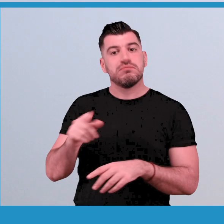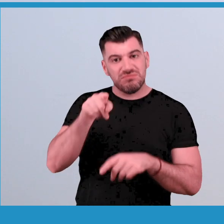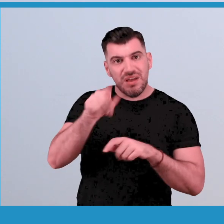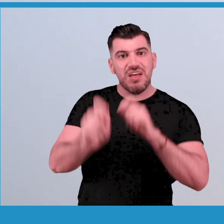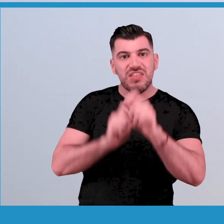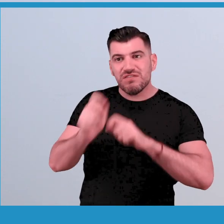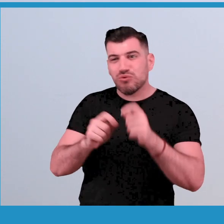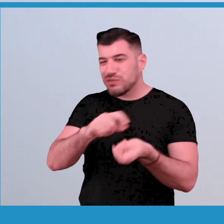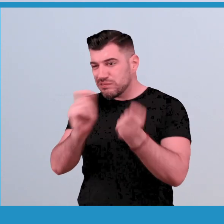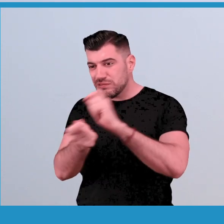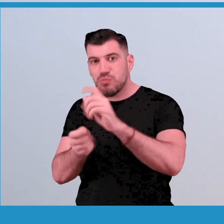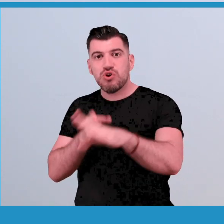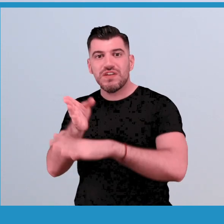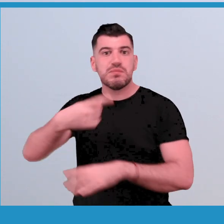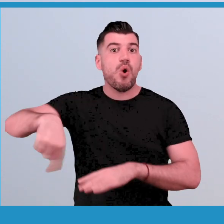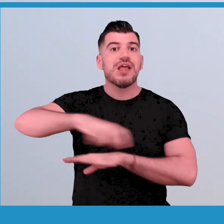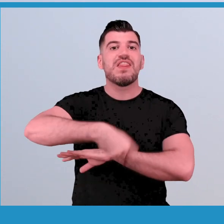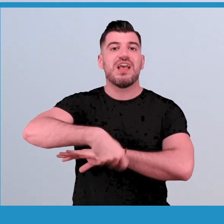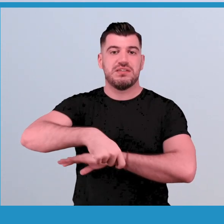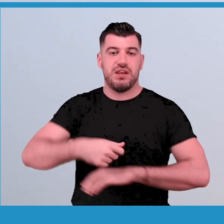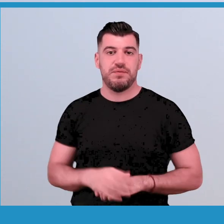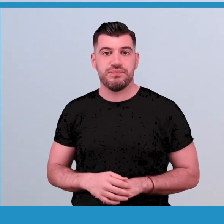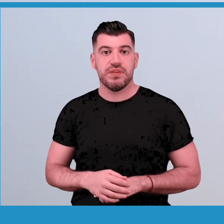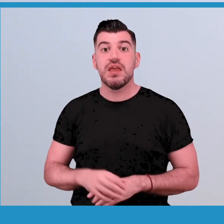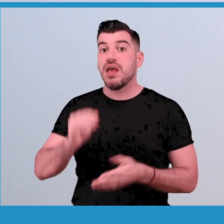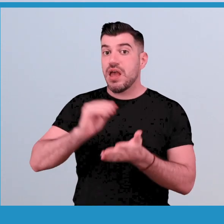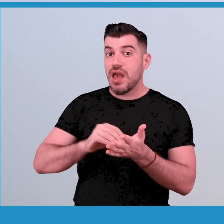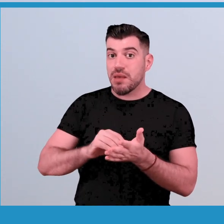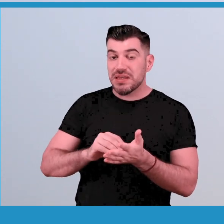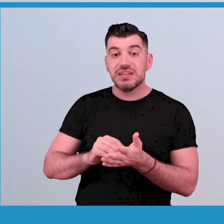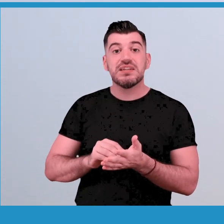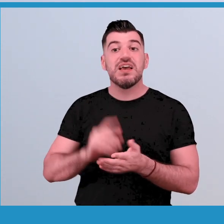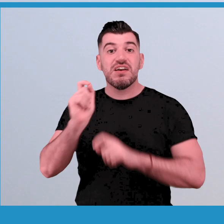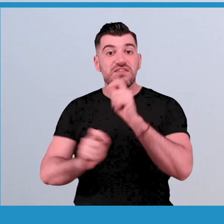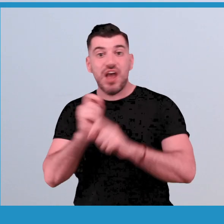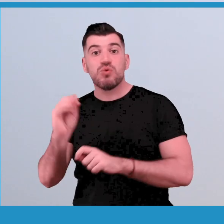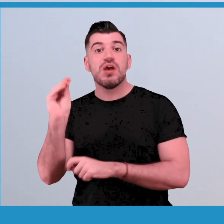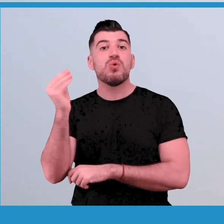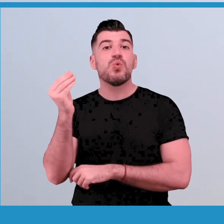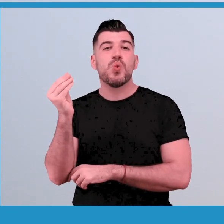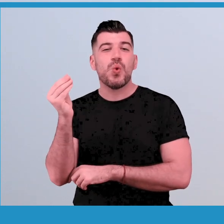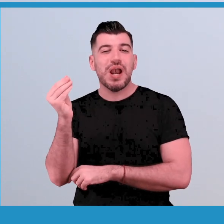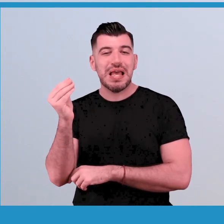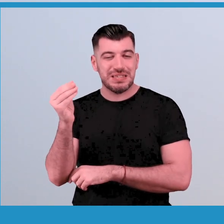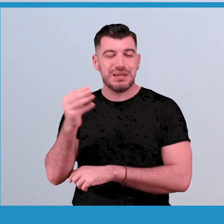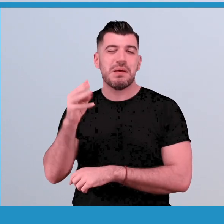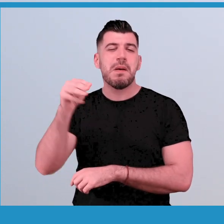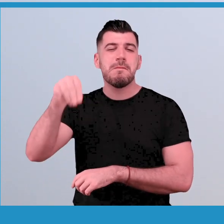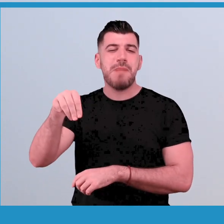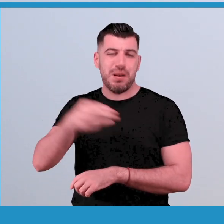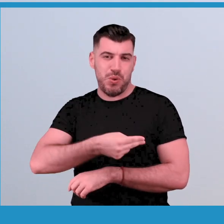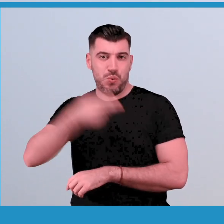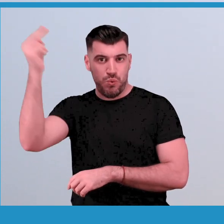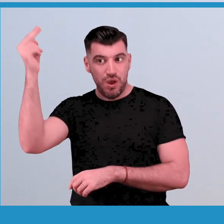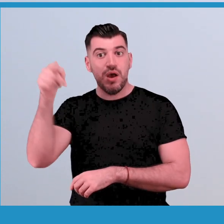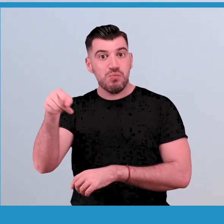προσβασιμότητας, να αναφέρουμε πως από εδώ και πέρα θα συναντάμε και κούκλες Barbie με ακουστικά βαρικοϊάς, αφού ήδη κυκλοφόρησε η